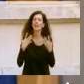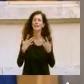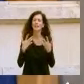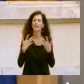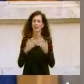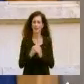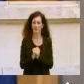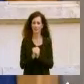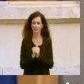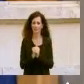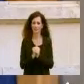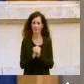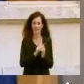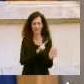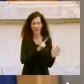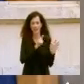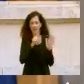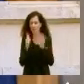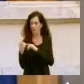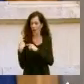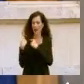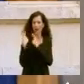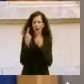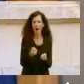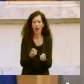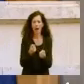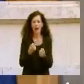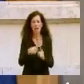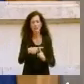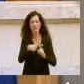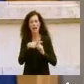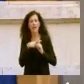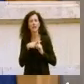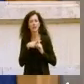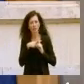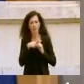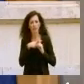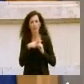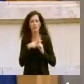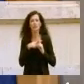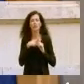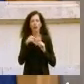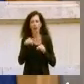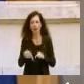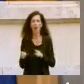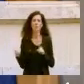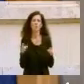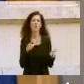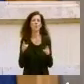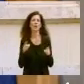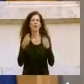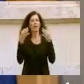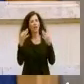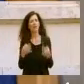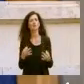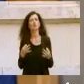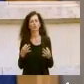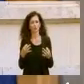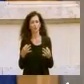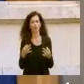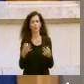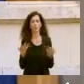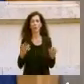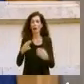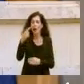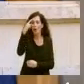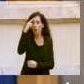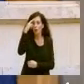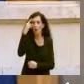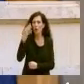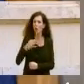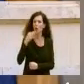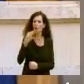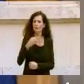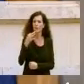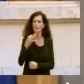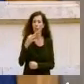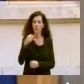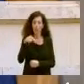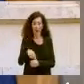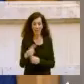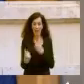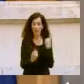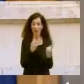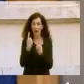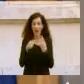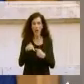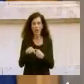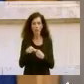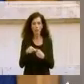di duri sacrifici ma è bene ricordare sempre che se ci ritroviamo adesso in questa condizione